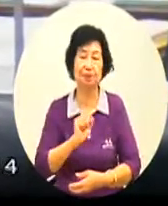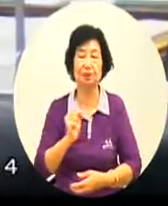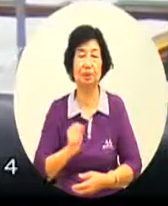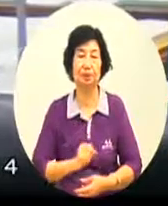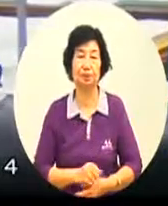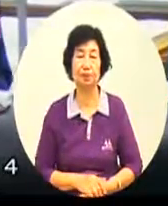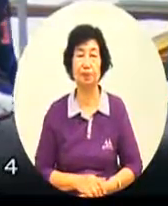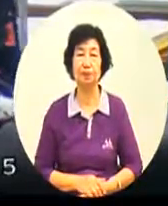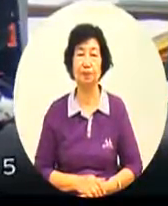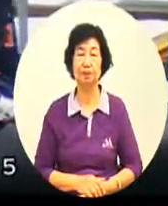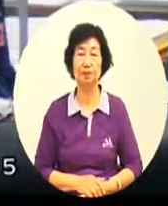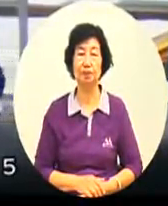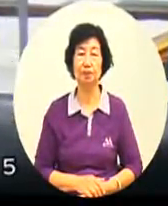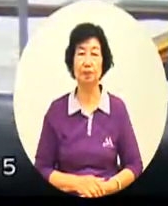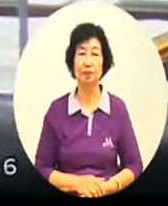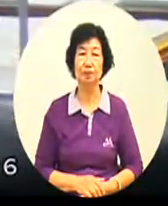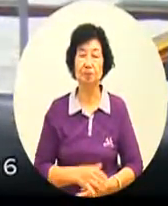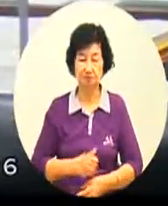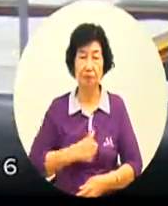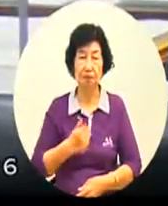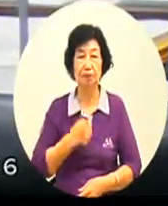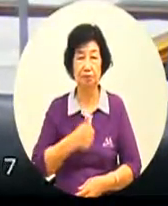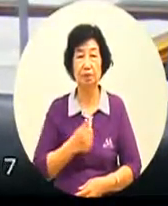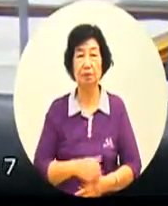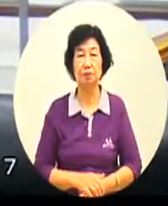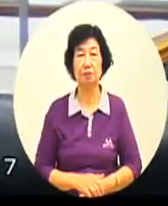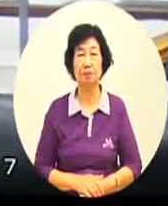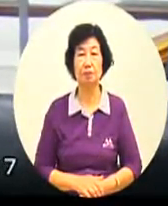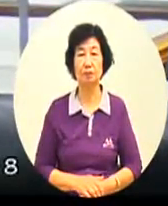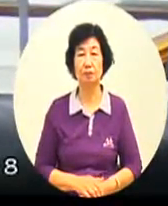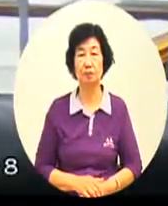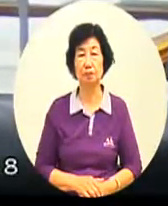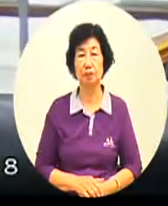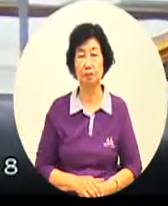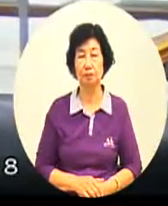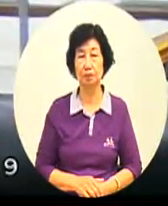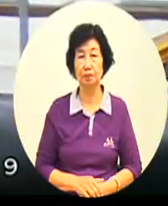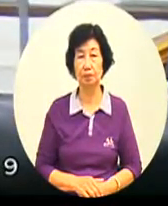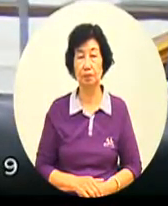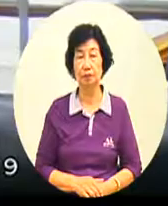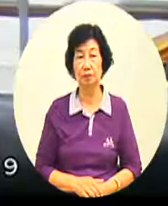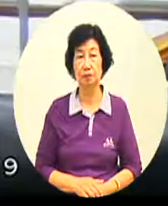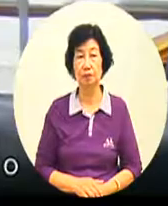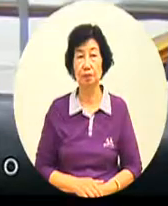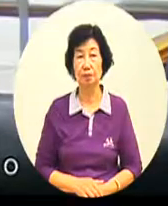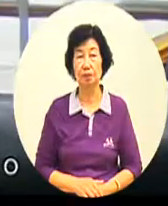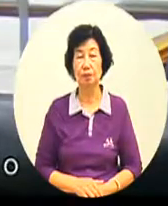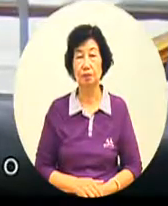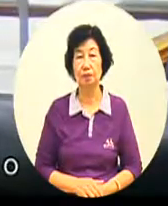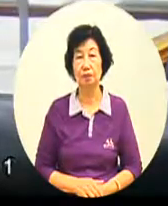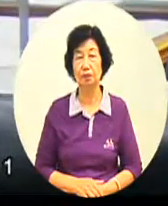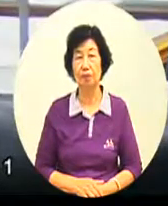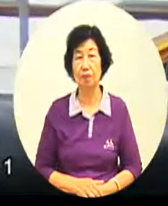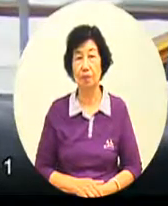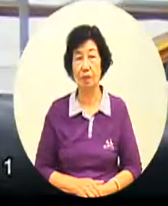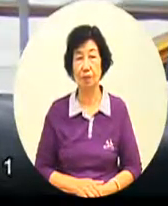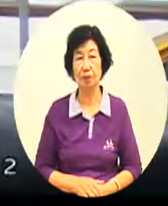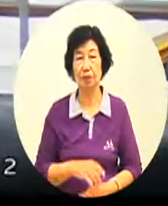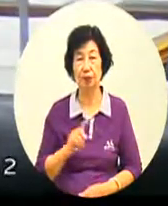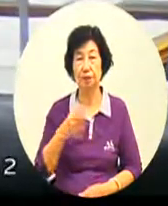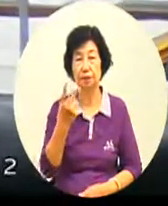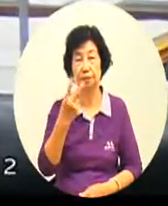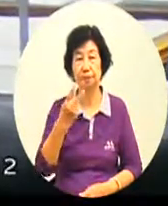想。 你没有办法接受，这就是事实啊，主委。 拉瓦克部落，我们没有去强迫拆迁他。 常常都是因为政府里头所有给你